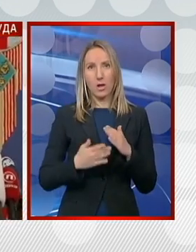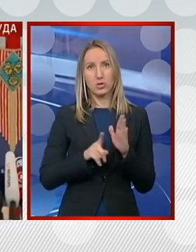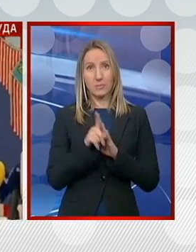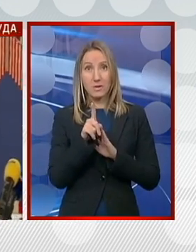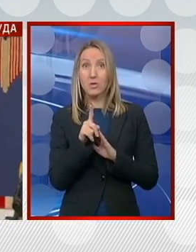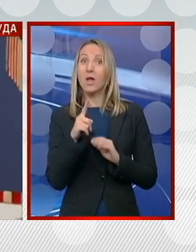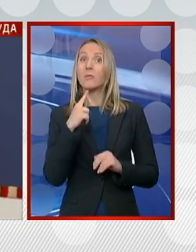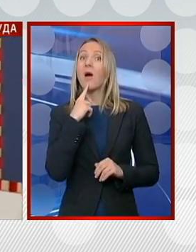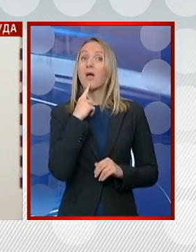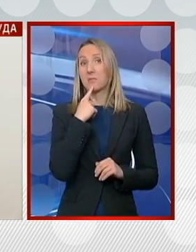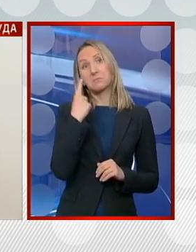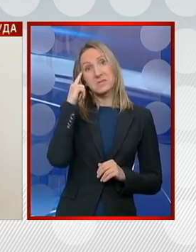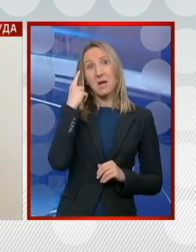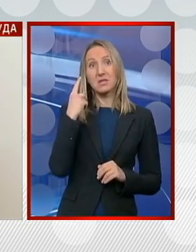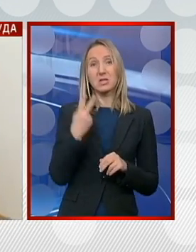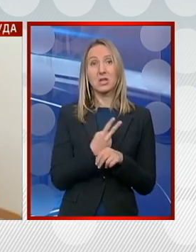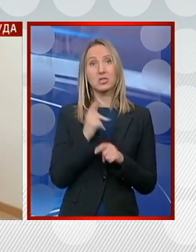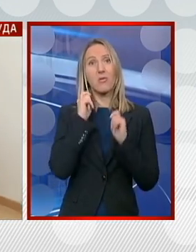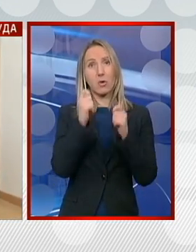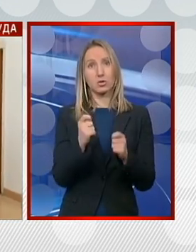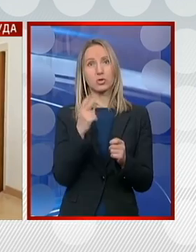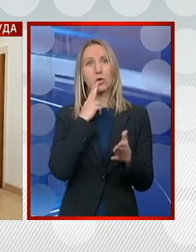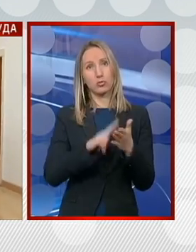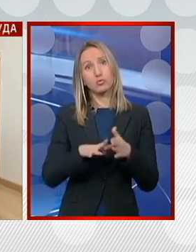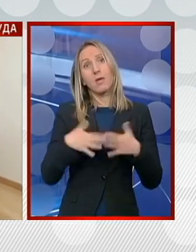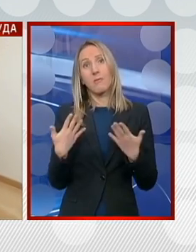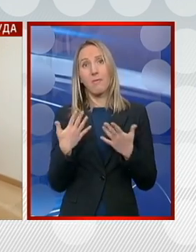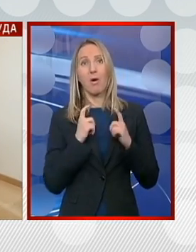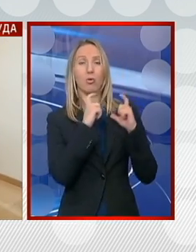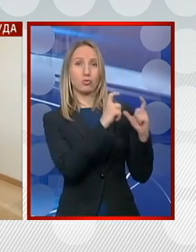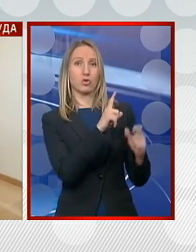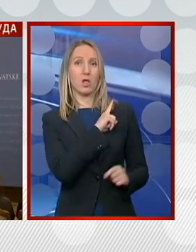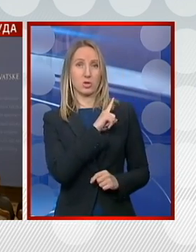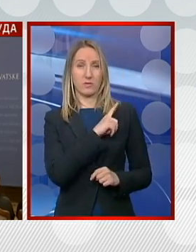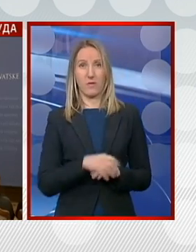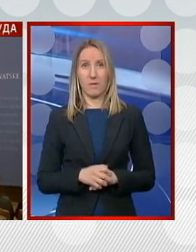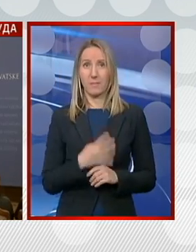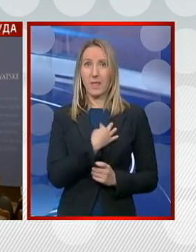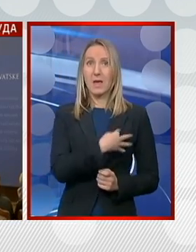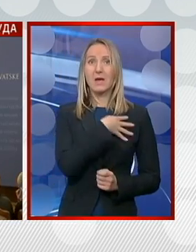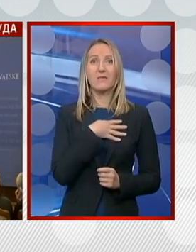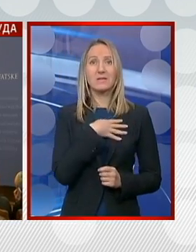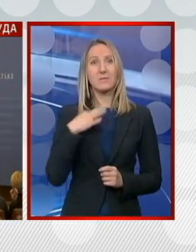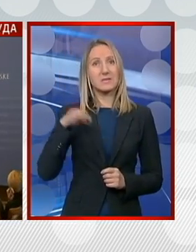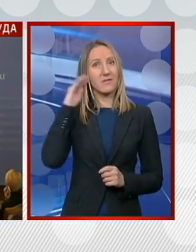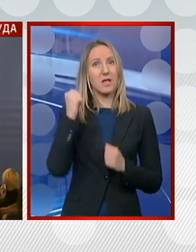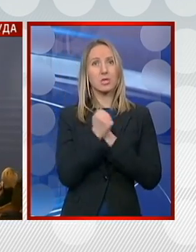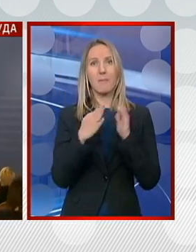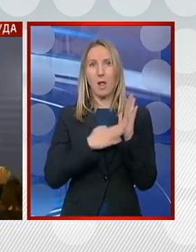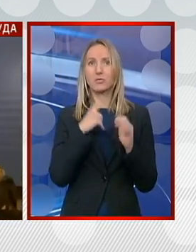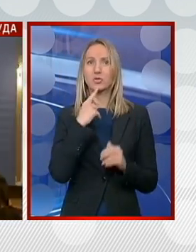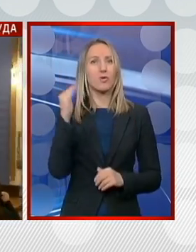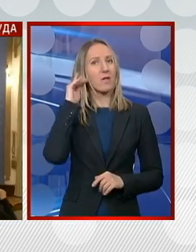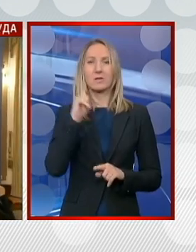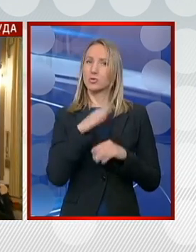ishodom, ali smatra da se država podnošenjem tužbe ipak odužila žrtvama. Hrvatski premijer Zoran Milanović kaže da u vladi